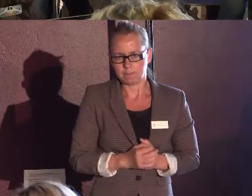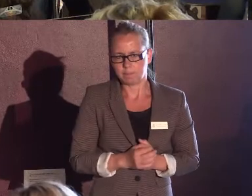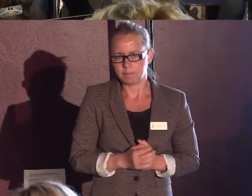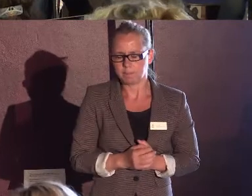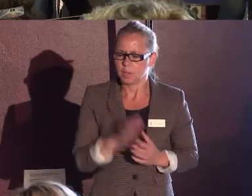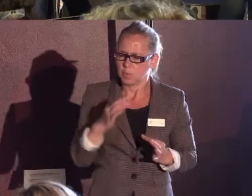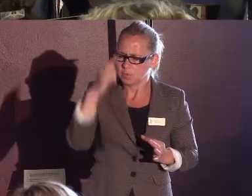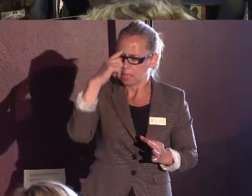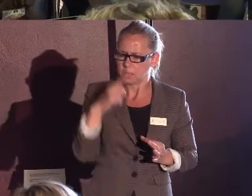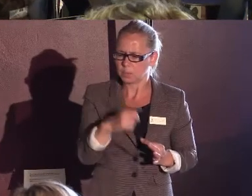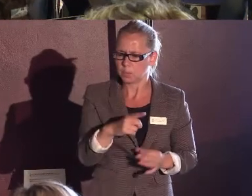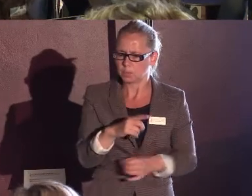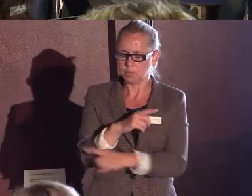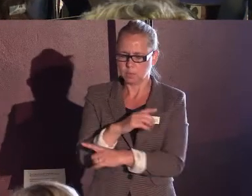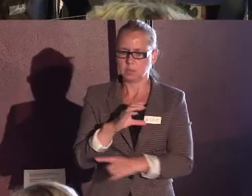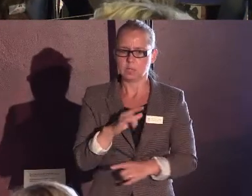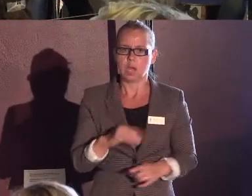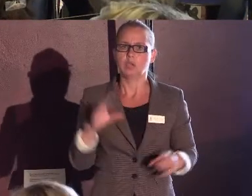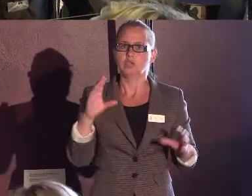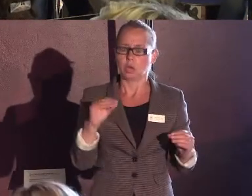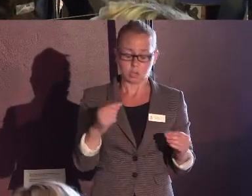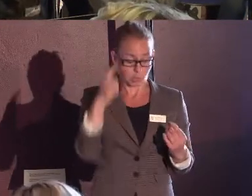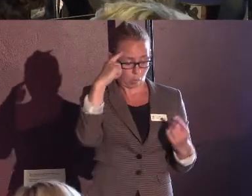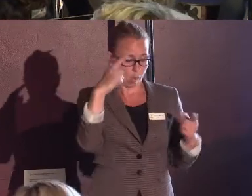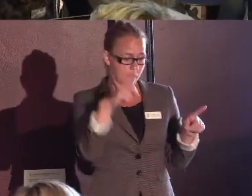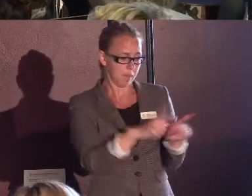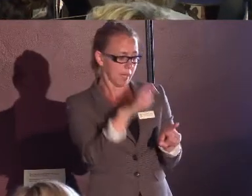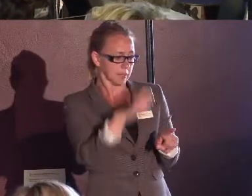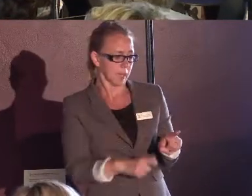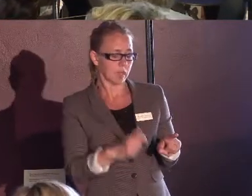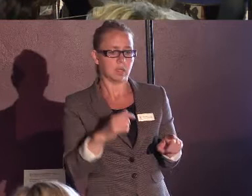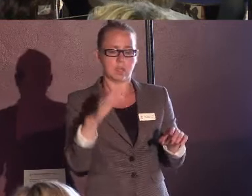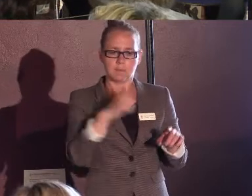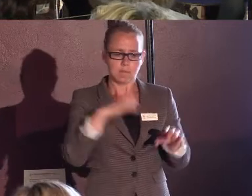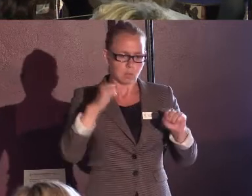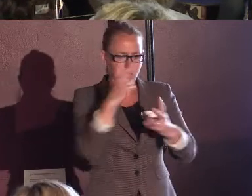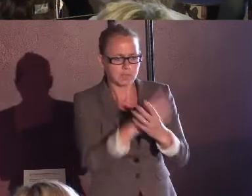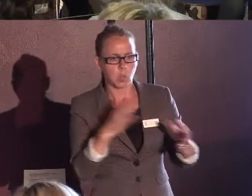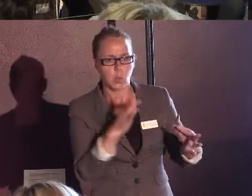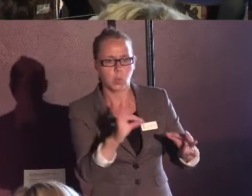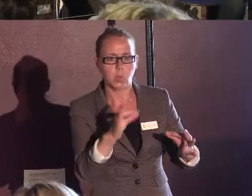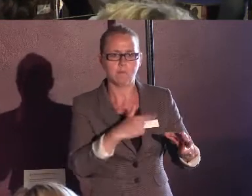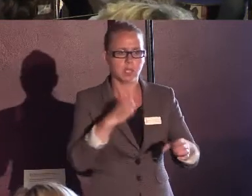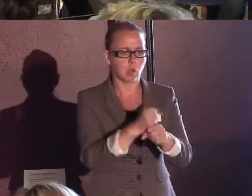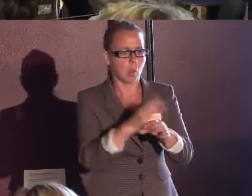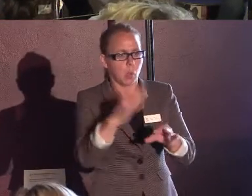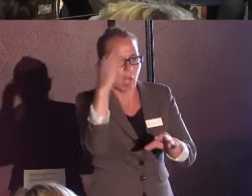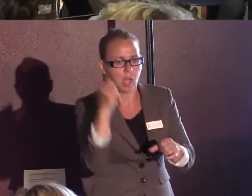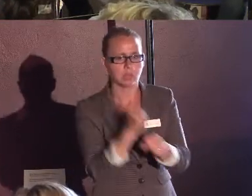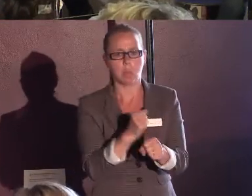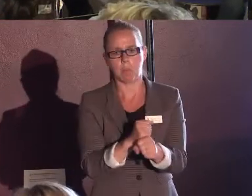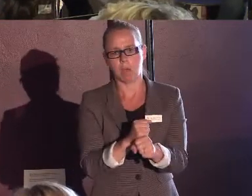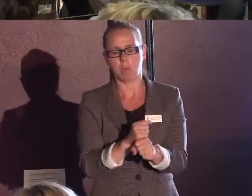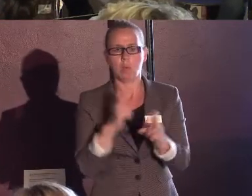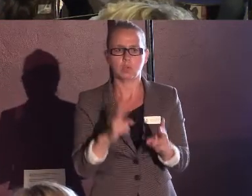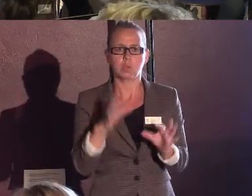Och hur tänker du? Ja, men jag håller precis med dig. Alltså man behöver visa hur man jobbar, hur man kan jobba. Och